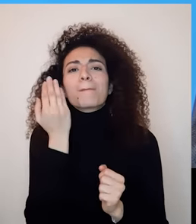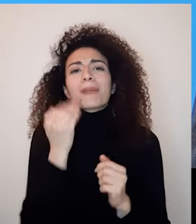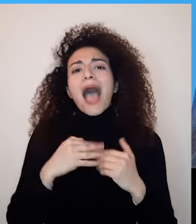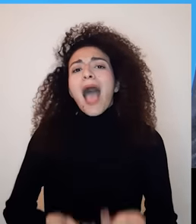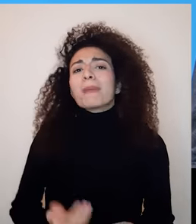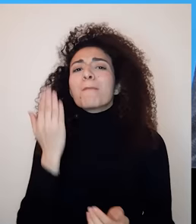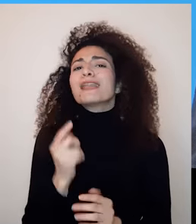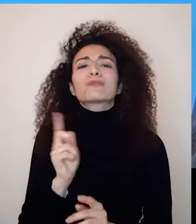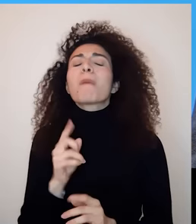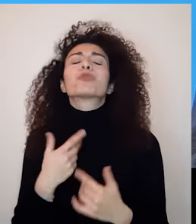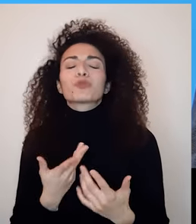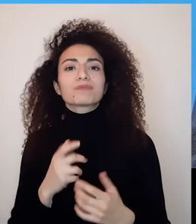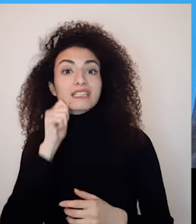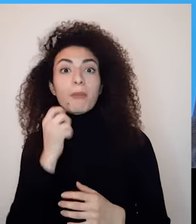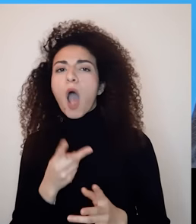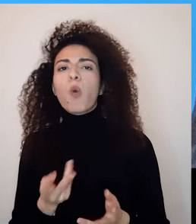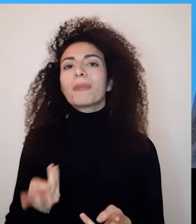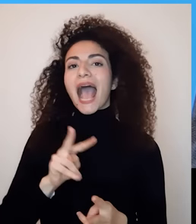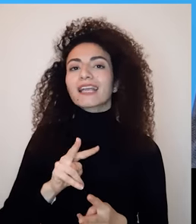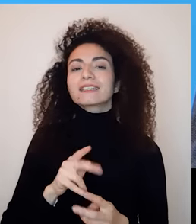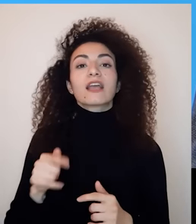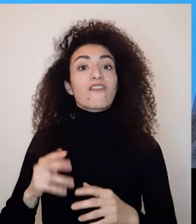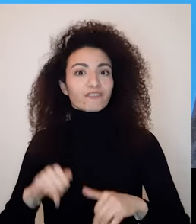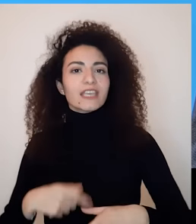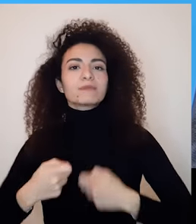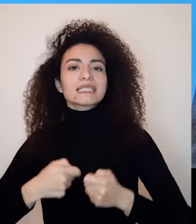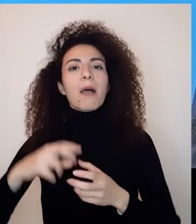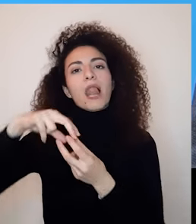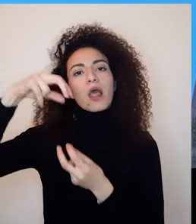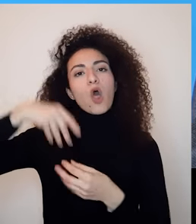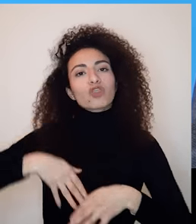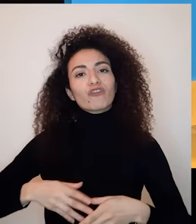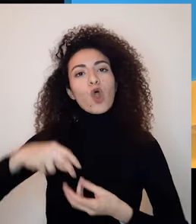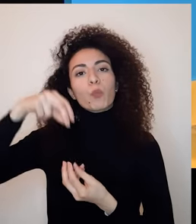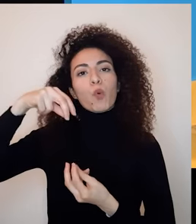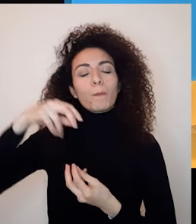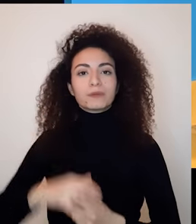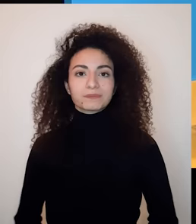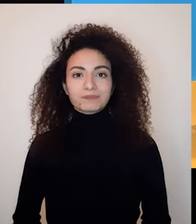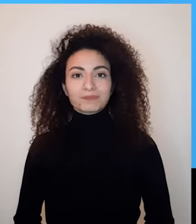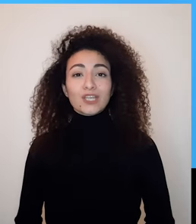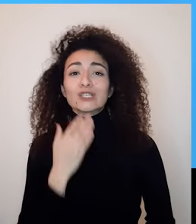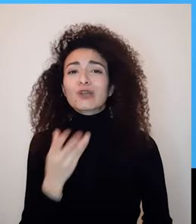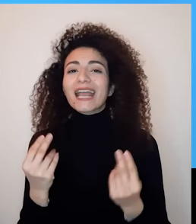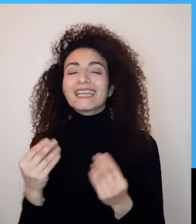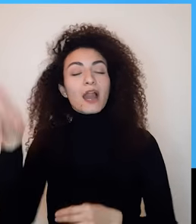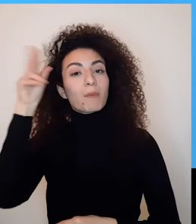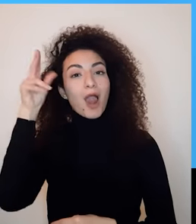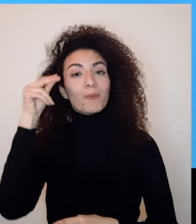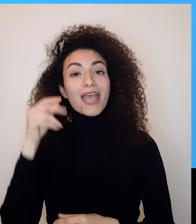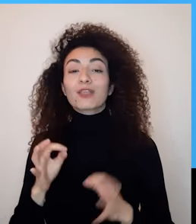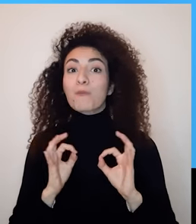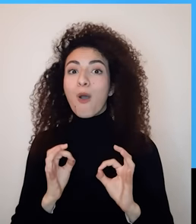اختيار جنين خالي من التشوهات أو أي سبب يمنع من إتمام العلاقة الزوجية الكاملة. متشكرك دكتور رامي على كل المعلومات